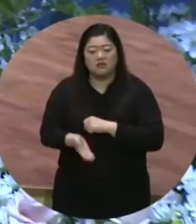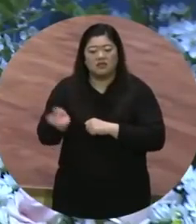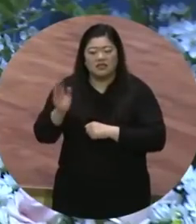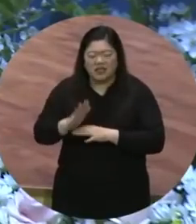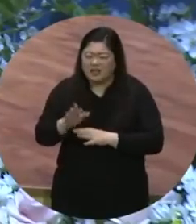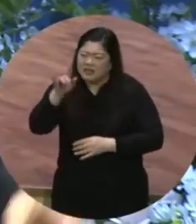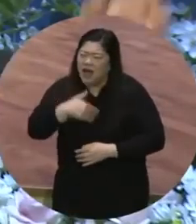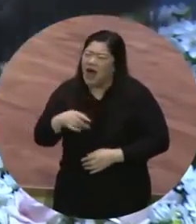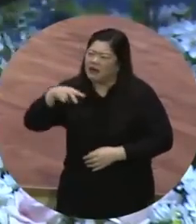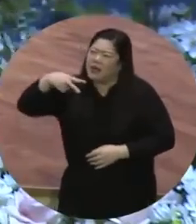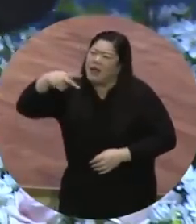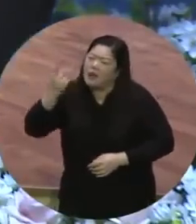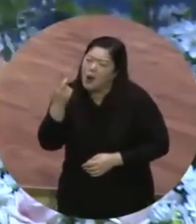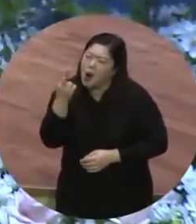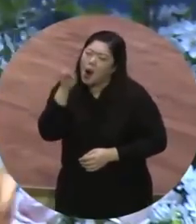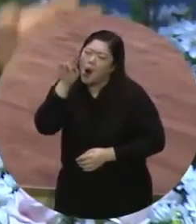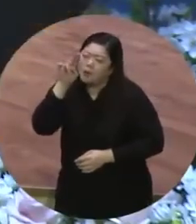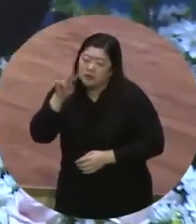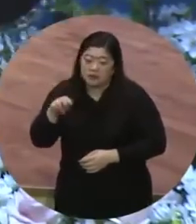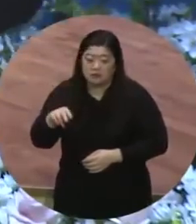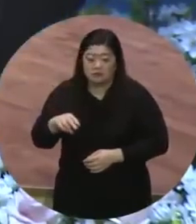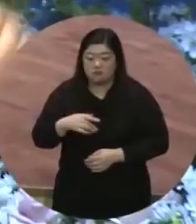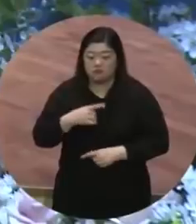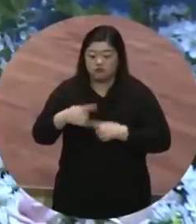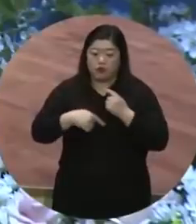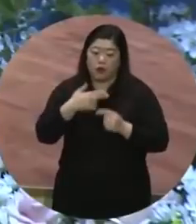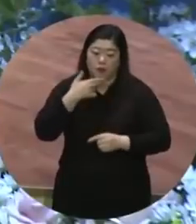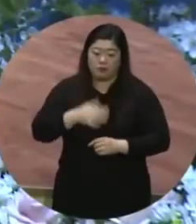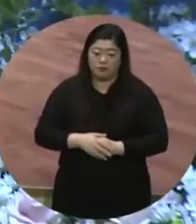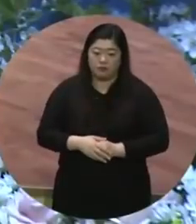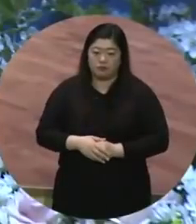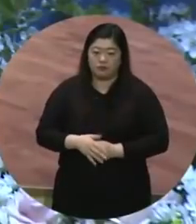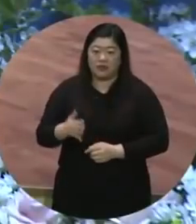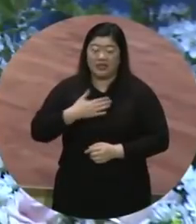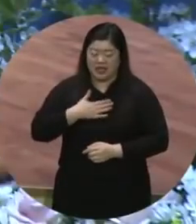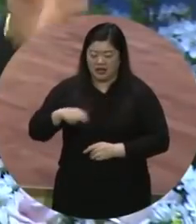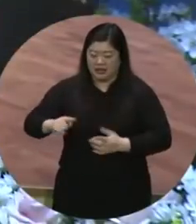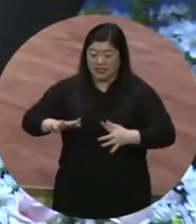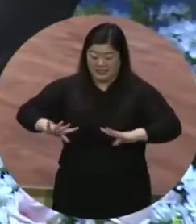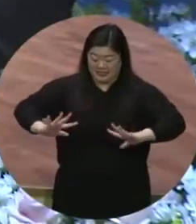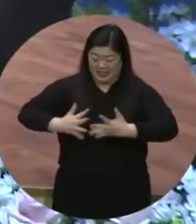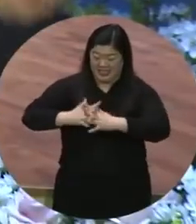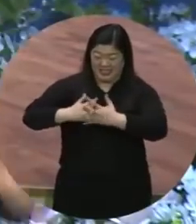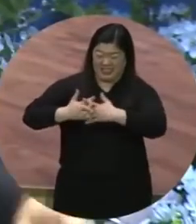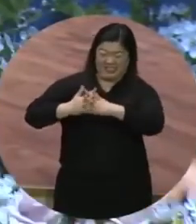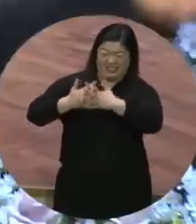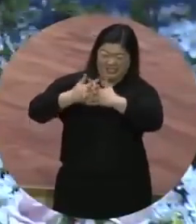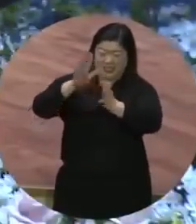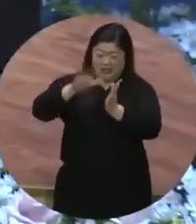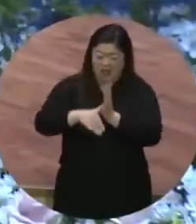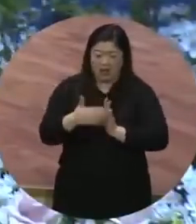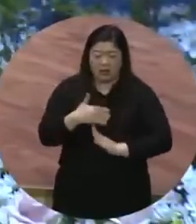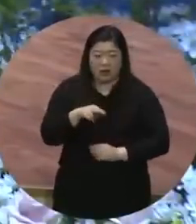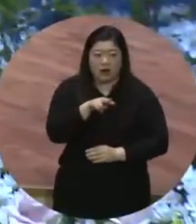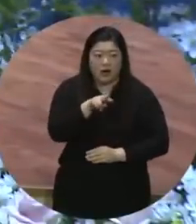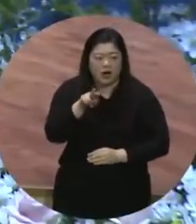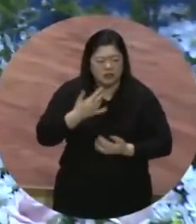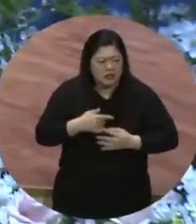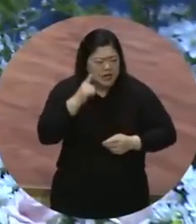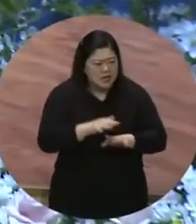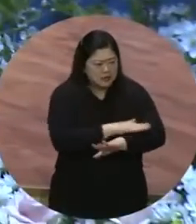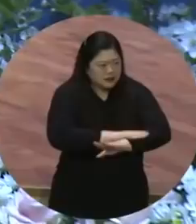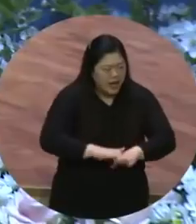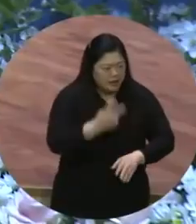나는 심지어요 이 뭐 뭘 해놔도 다 완공됐다면 쓱 가봅니다. 심지어 내 방 14층이 다 지었다. 내